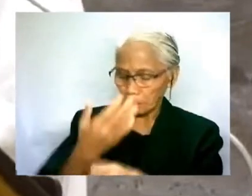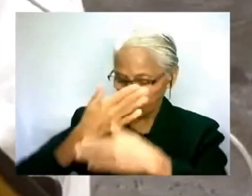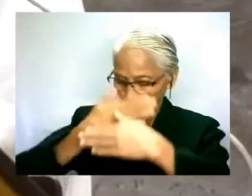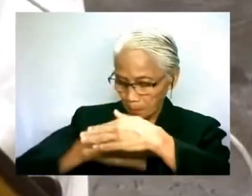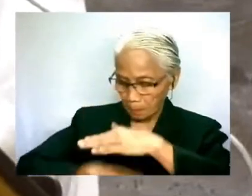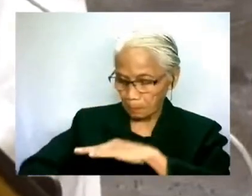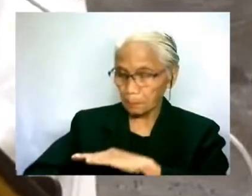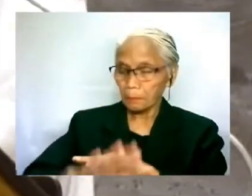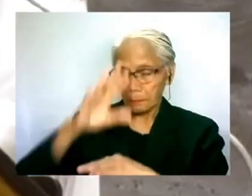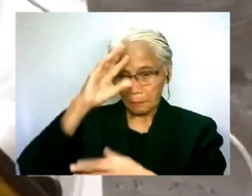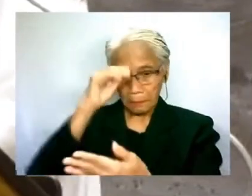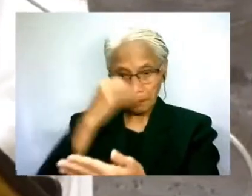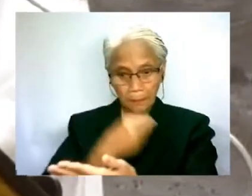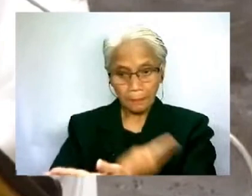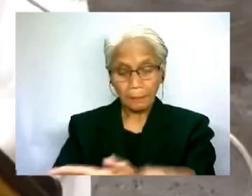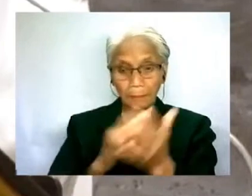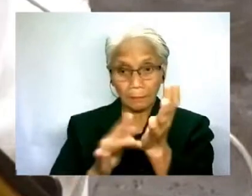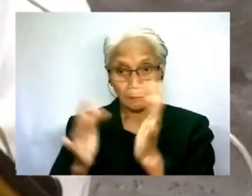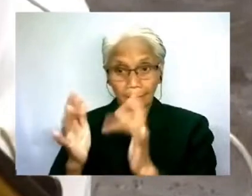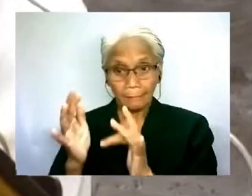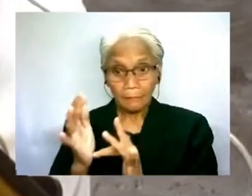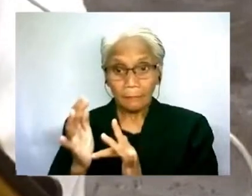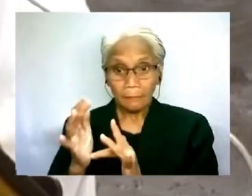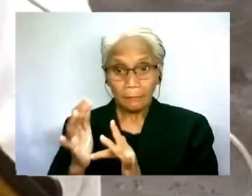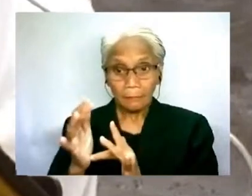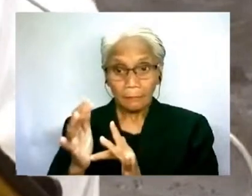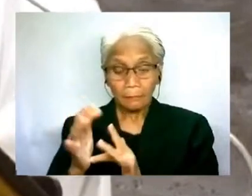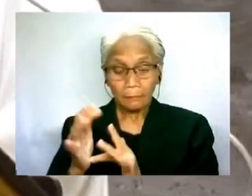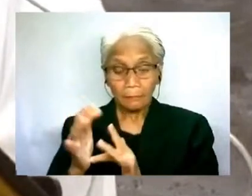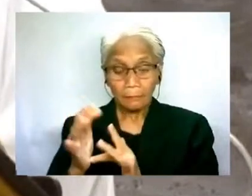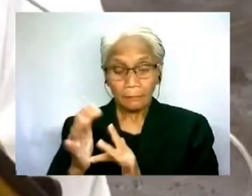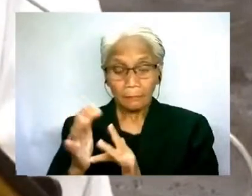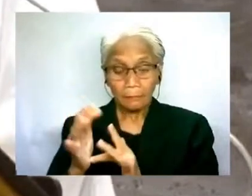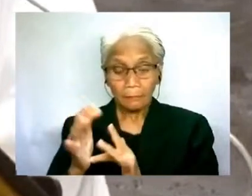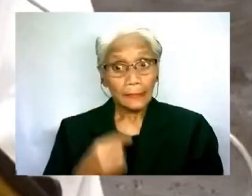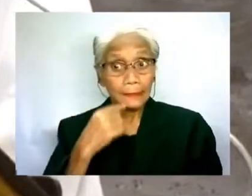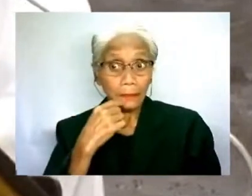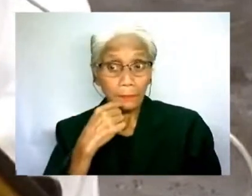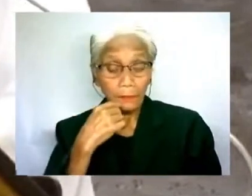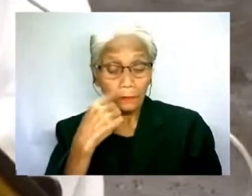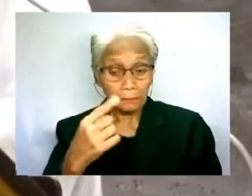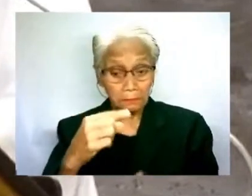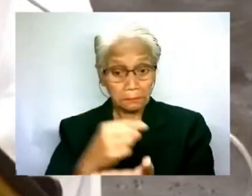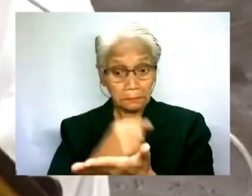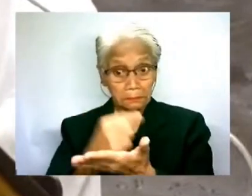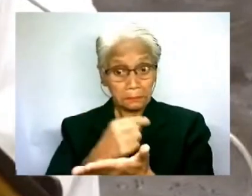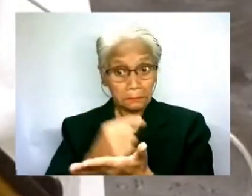si Jesus. Kaya po, sabi sa ating ebanghelyo ngayon,